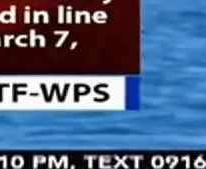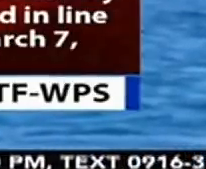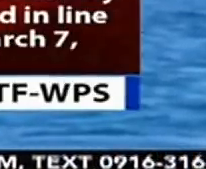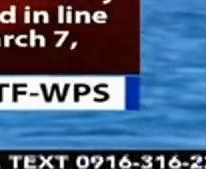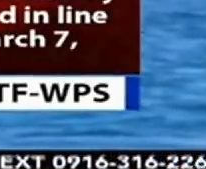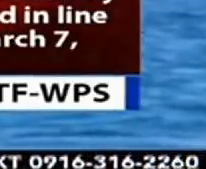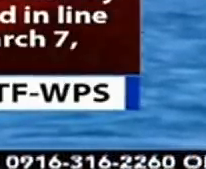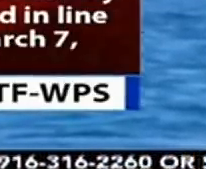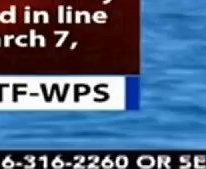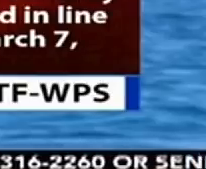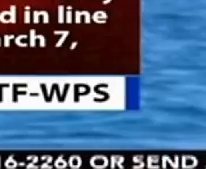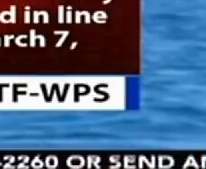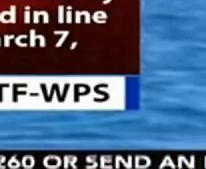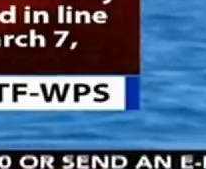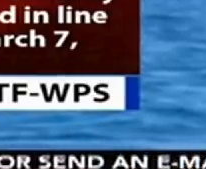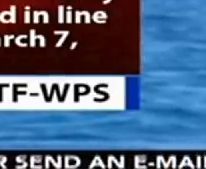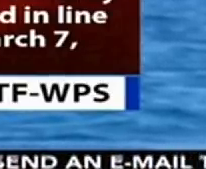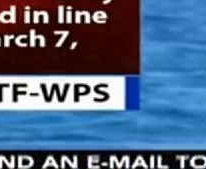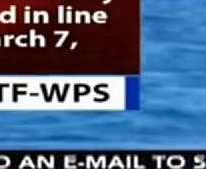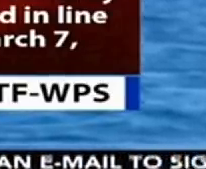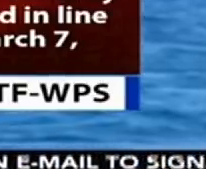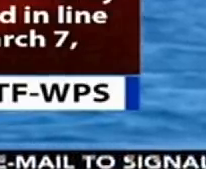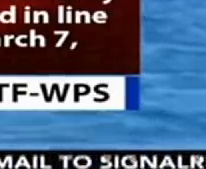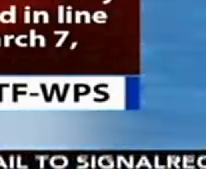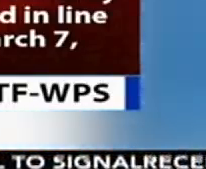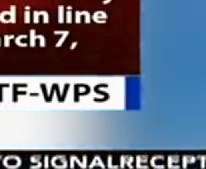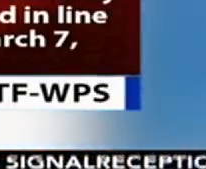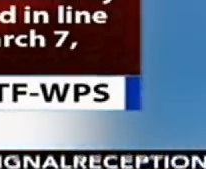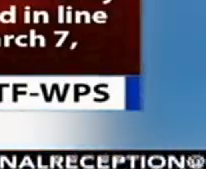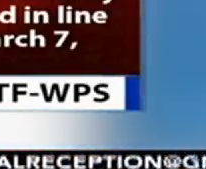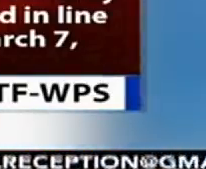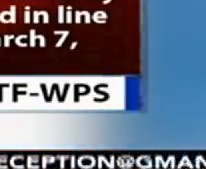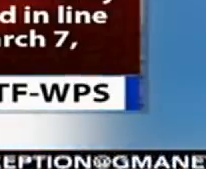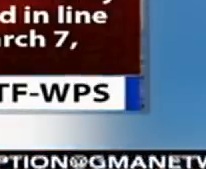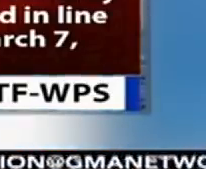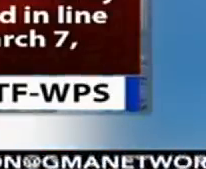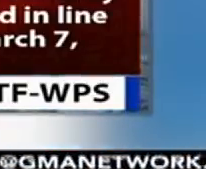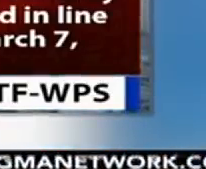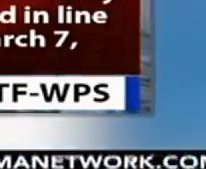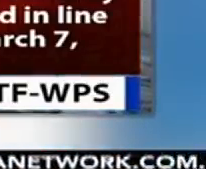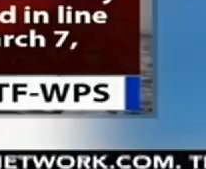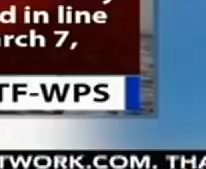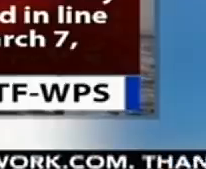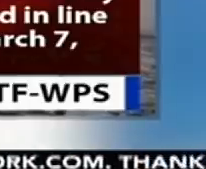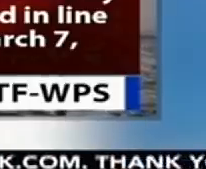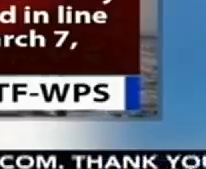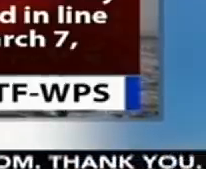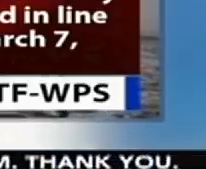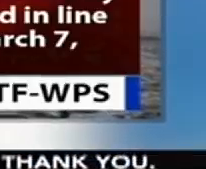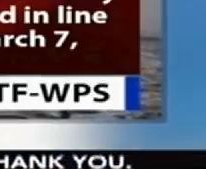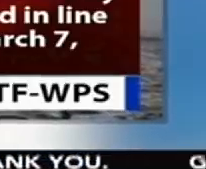ang mga Chinese maritime militia personnel ang sakay ng mga fishing vessel. Matatagpuan ang Julian Felipe Reef sa northeast ng Union